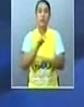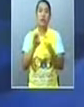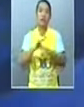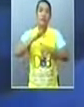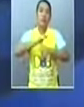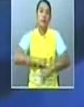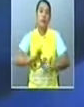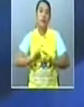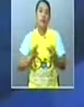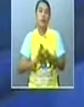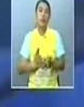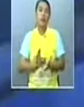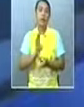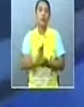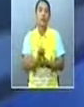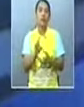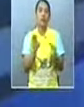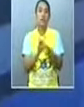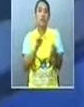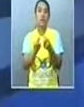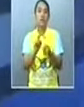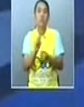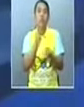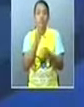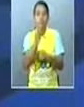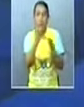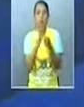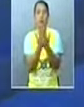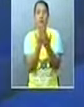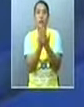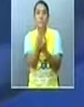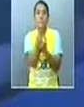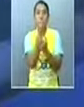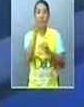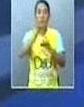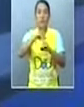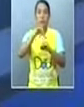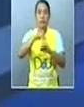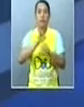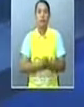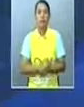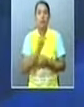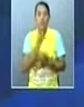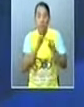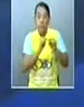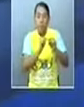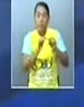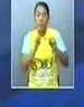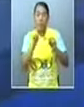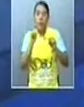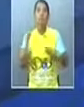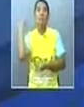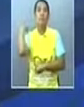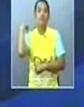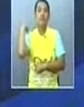ต่อทิศทางของการลงทุนนั่นก็คือเรื่องของเฟดที่จะมีการขึ้นอัตราดอกเบี้ยถึงแม้ว่าจะขึ้นอัตราดอกเบี้ยแบบค่อยเป็นค่อยไปแต่มีการประเมินว่าเรื่